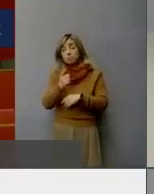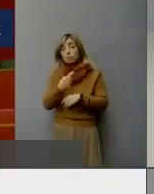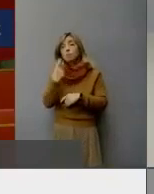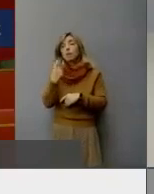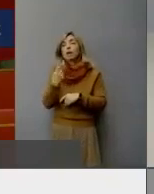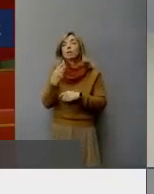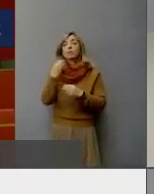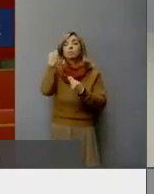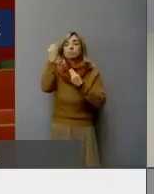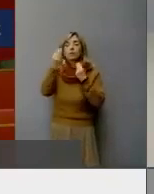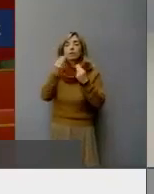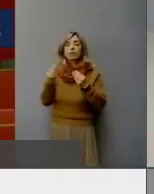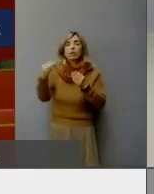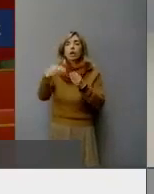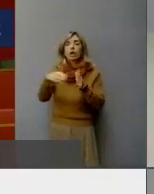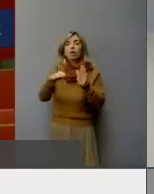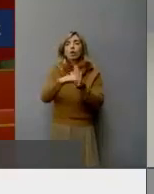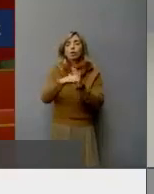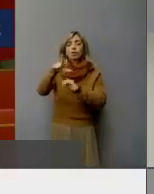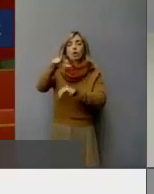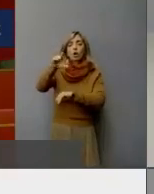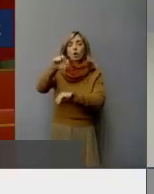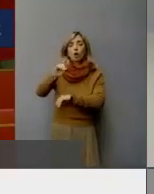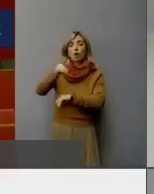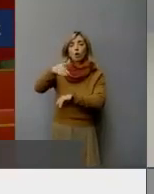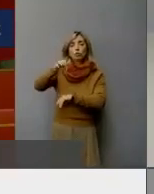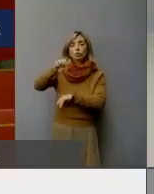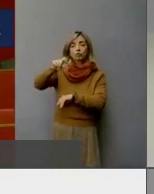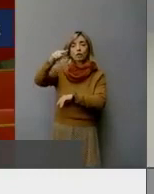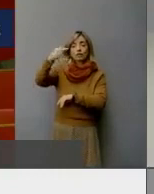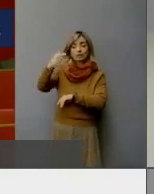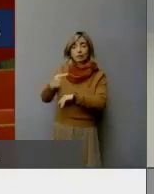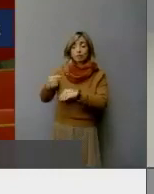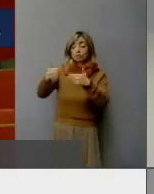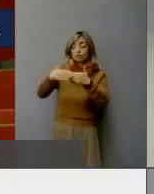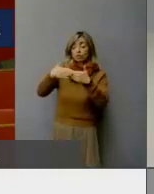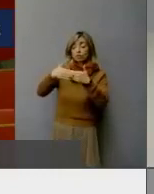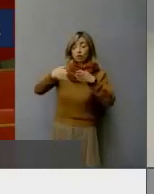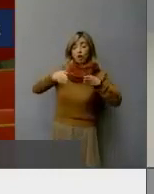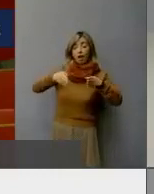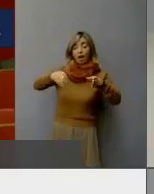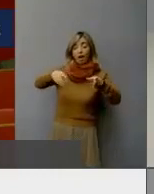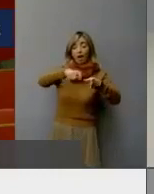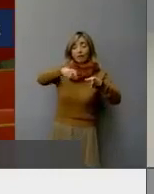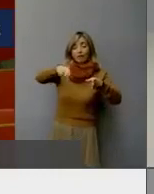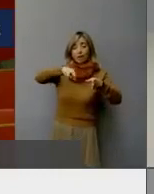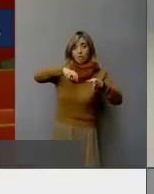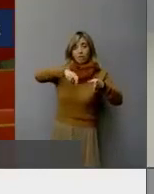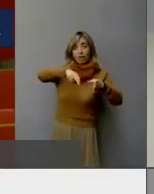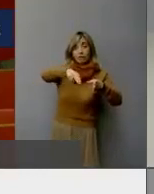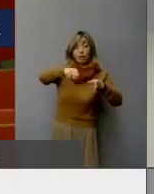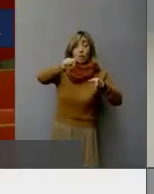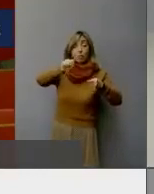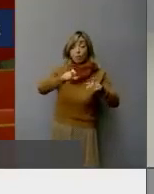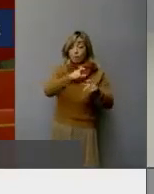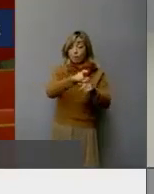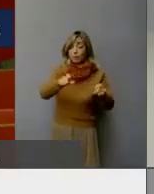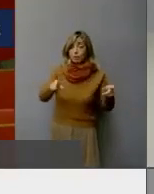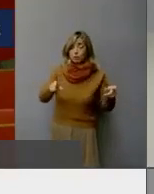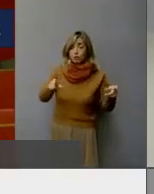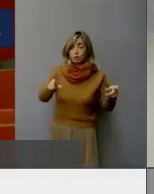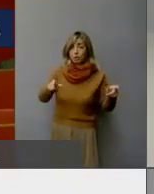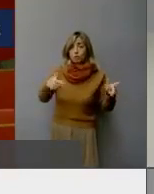in prossimità degli attraversamenti pedonali possono ulteriormente aiutare le persone che hanno difficoltà